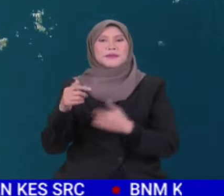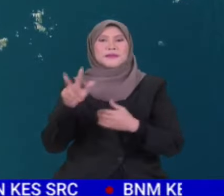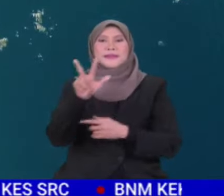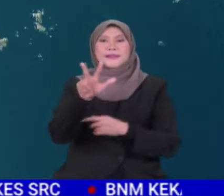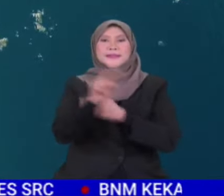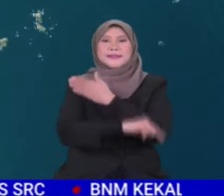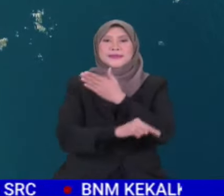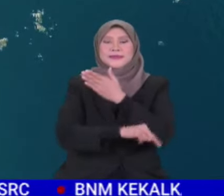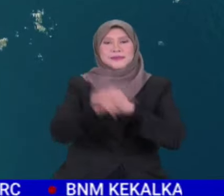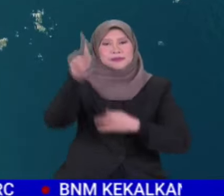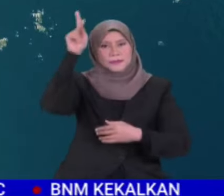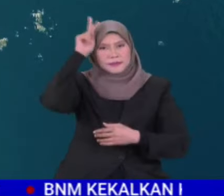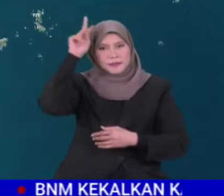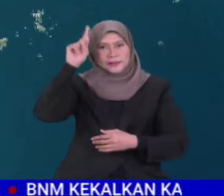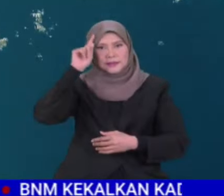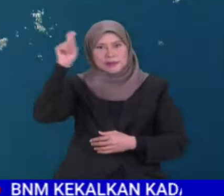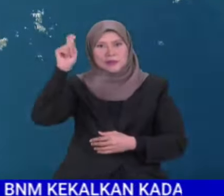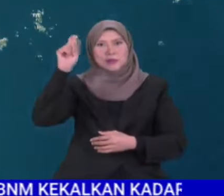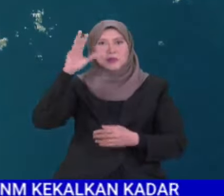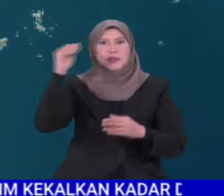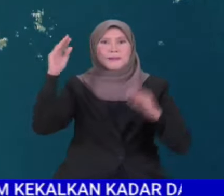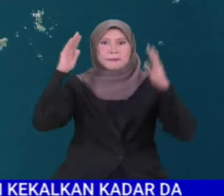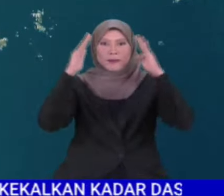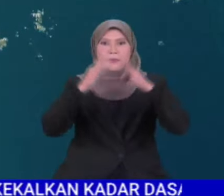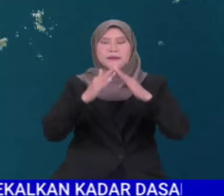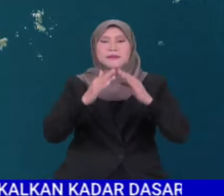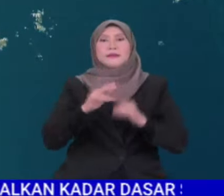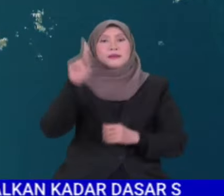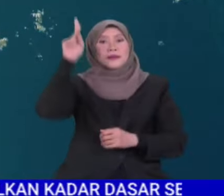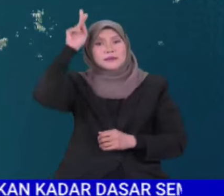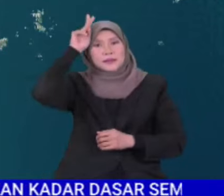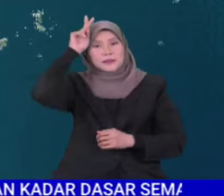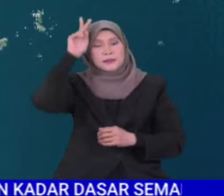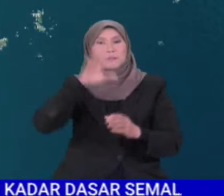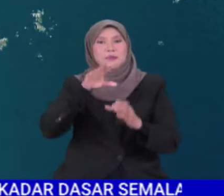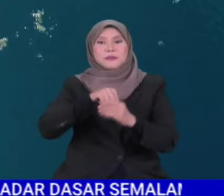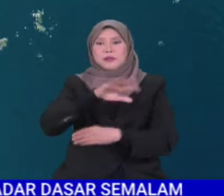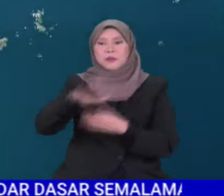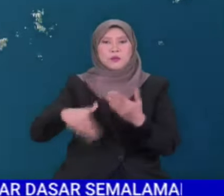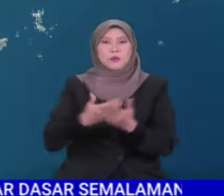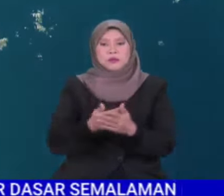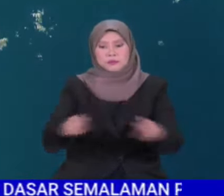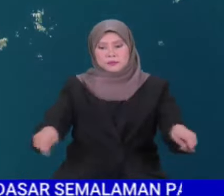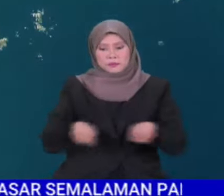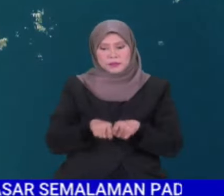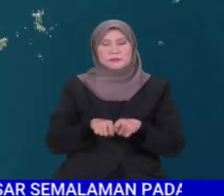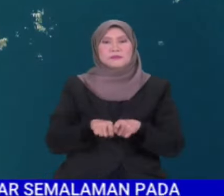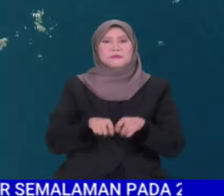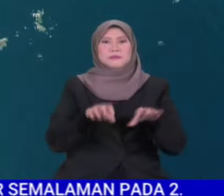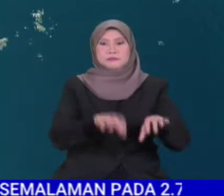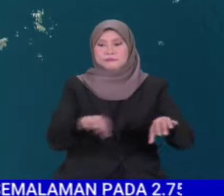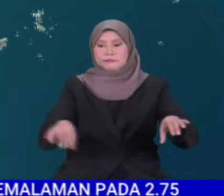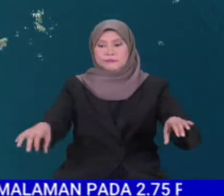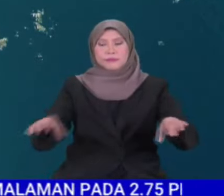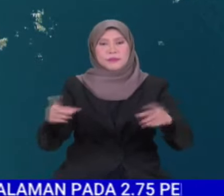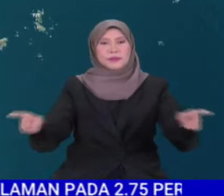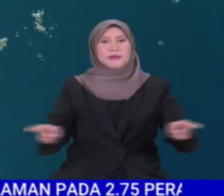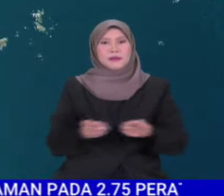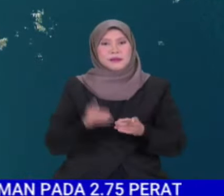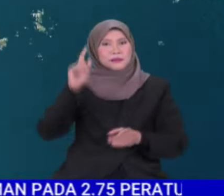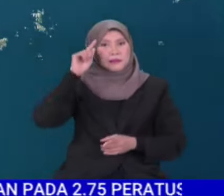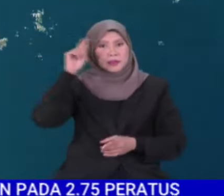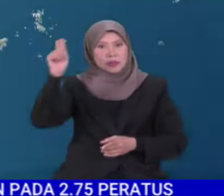negeri, iaitu di negeri Kelantan, Terengganu dan juga di negeri Pahang. Di negeri Kelantan melibatkan di kesemua jajahan di negeri Kelantan, begitu juga semua daerah di